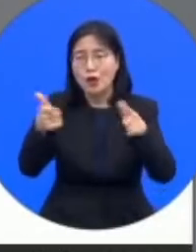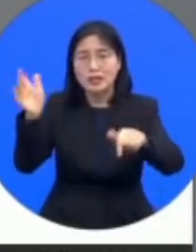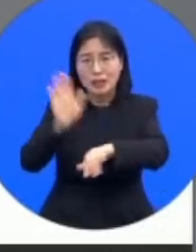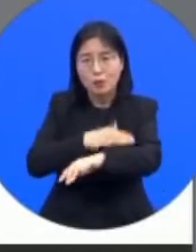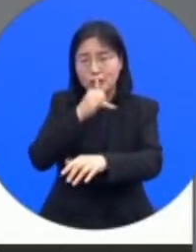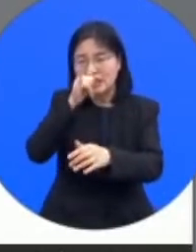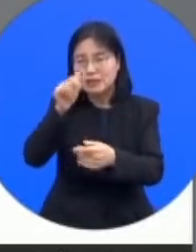알겠습니다